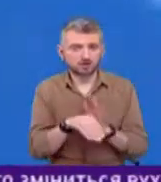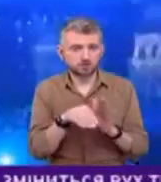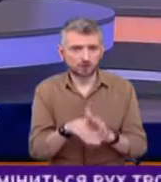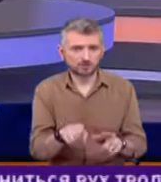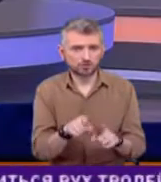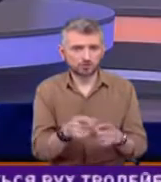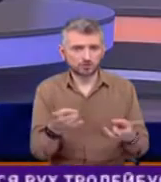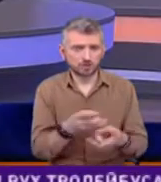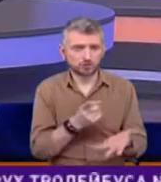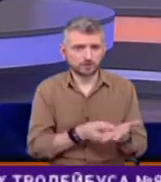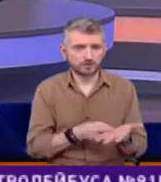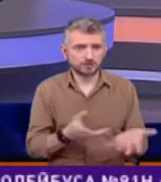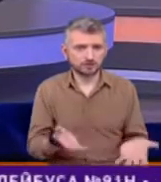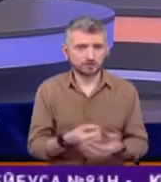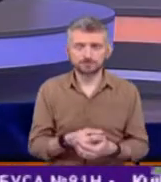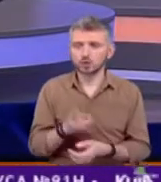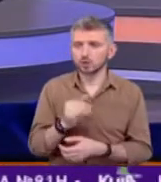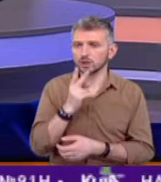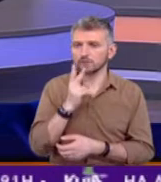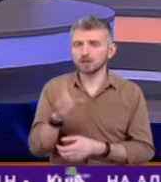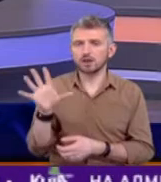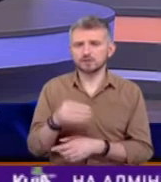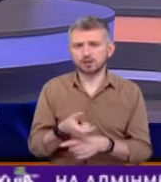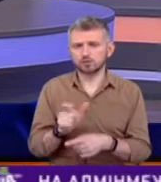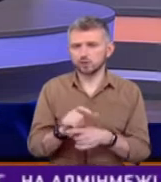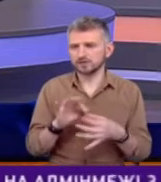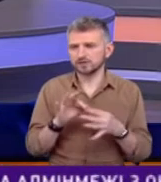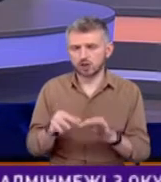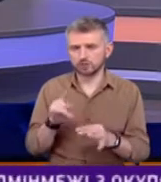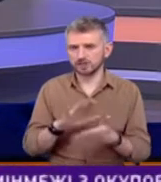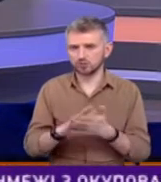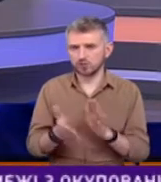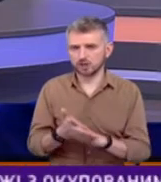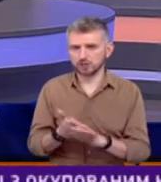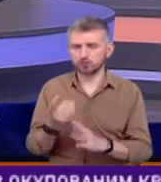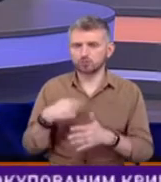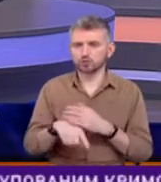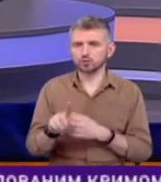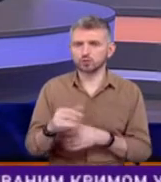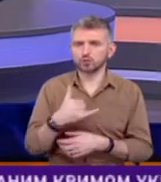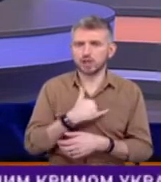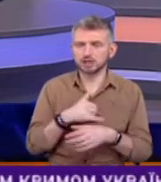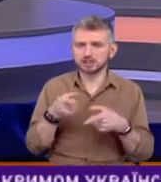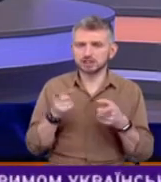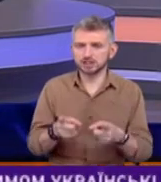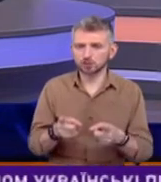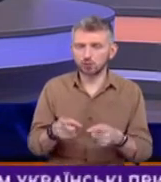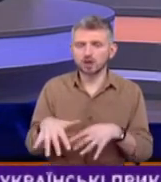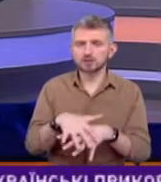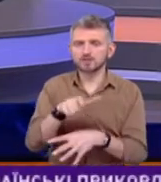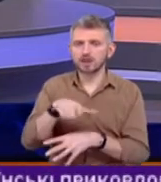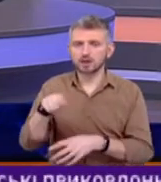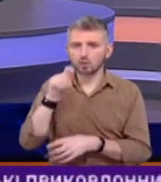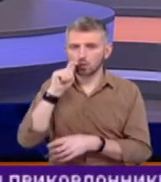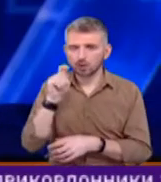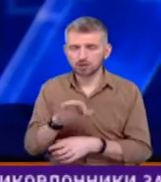треба ж, ну, якби довести, ну, там чи як? Дивіться, все доволі складно в цій ситуації, оскільки у нас дійсно населення